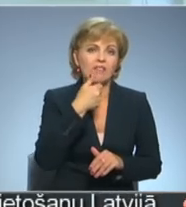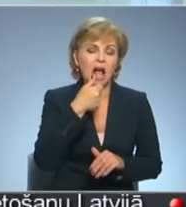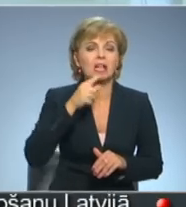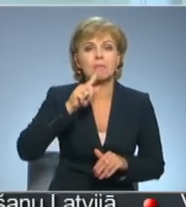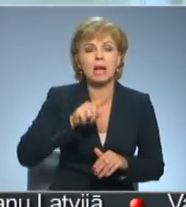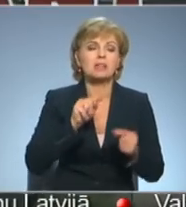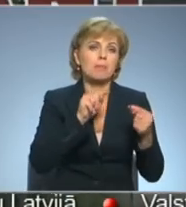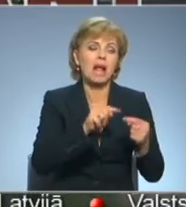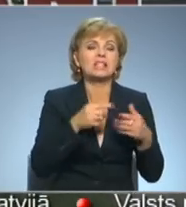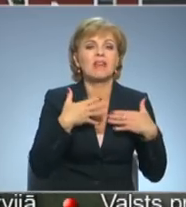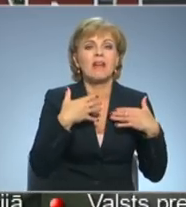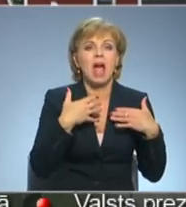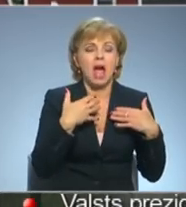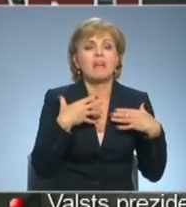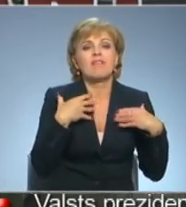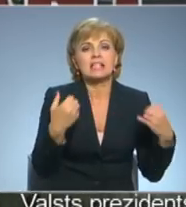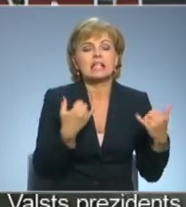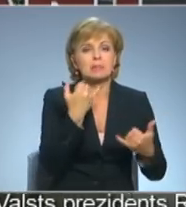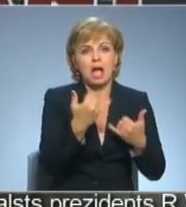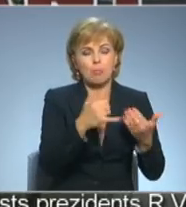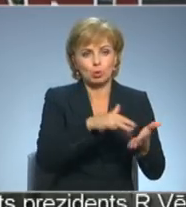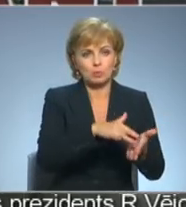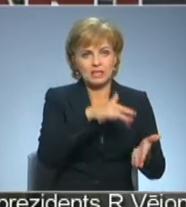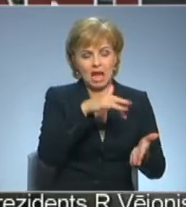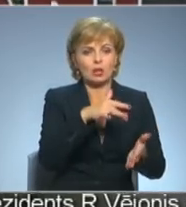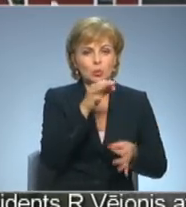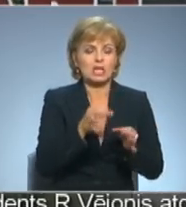aprūpes centru. Lāsma Zute, Andrejs Mažāns, Latgales reģionālā televīzija.